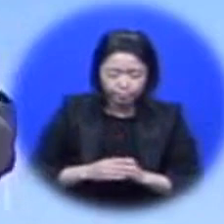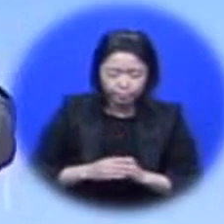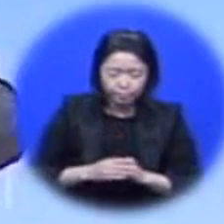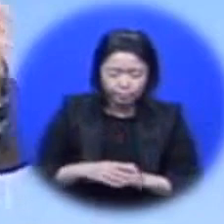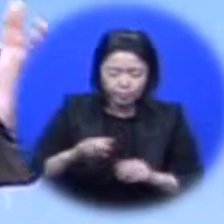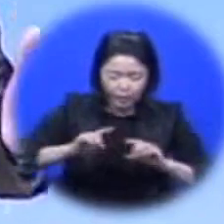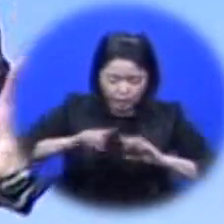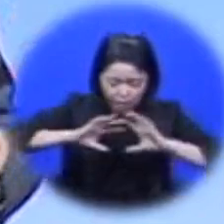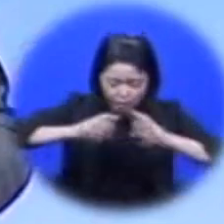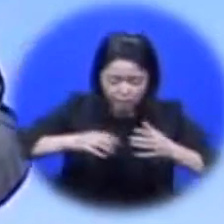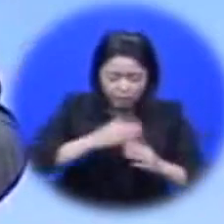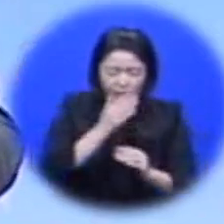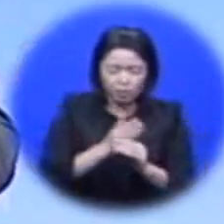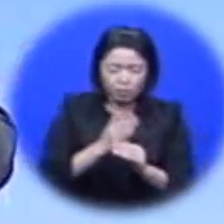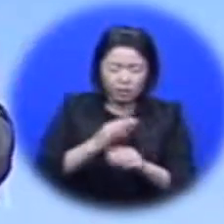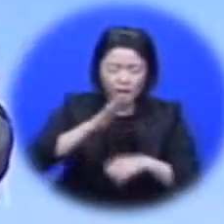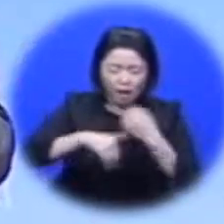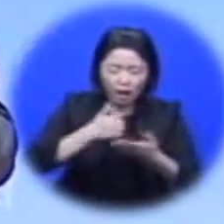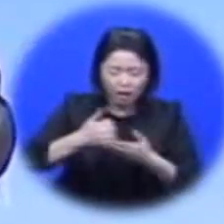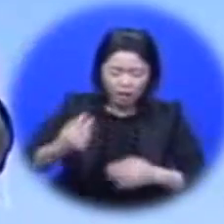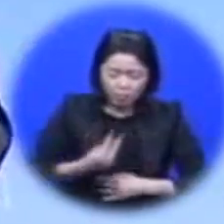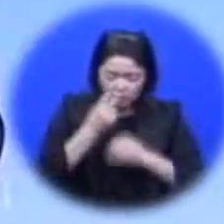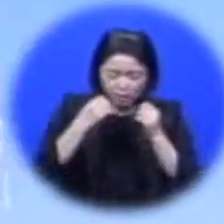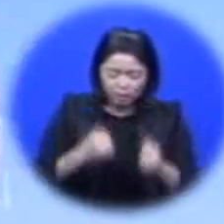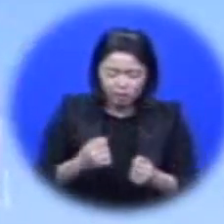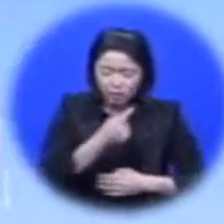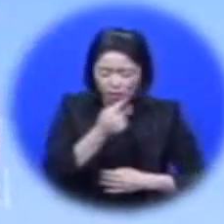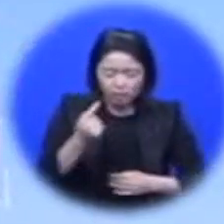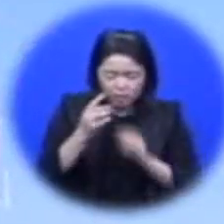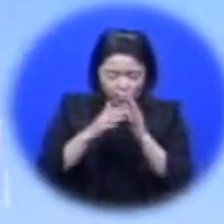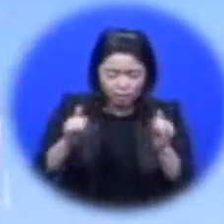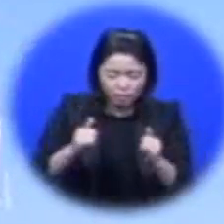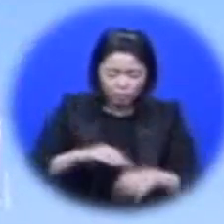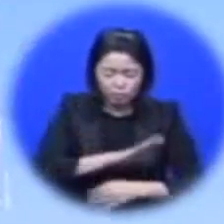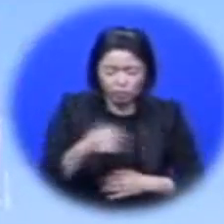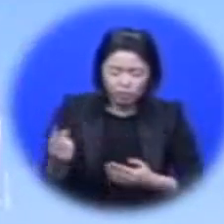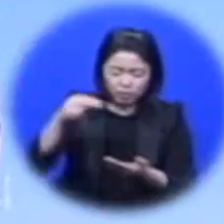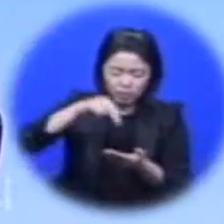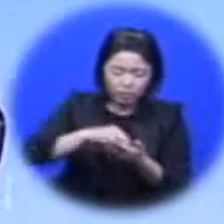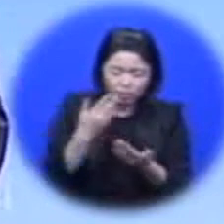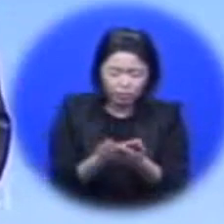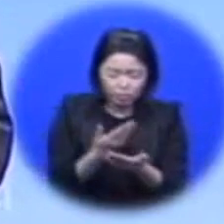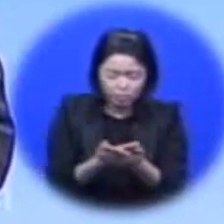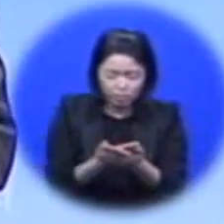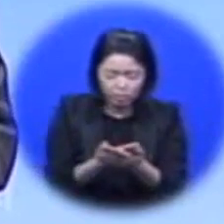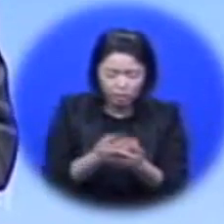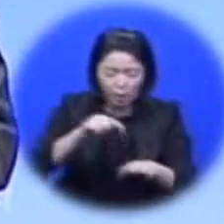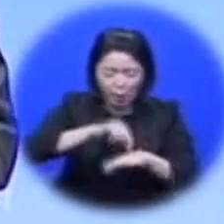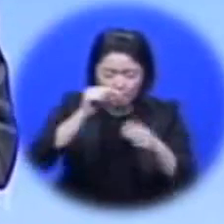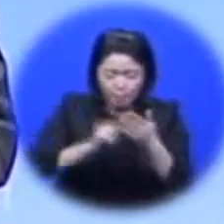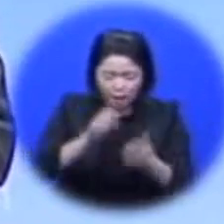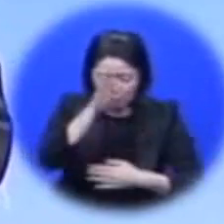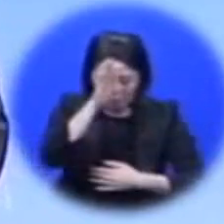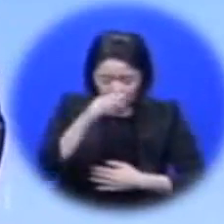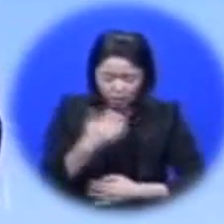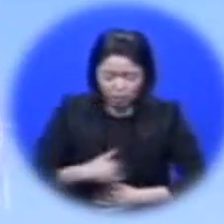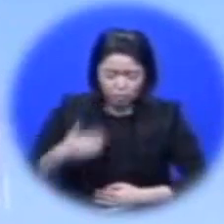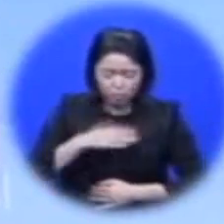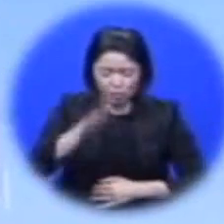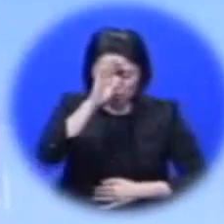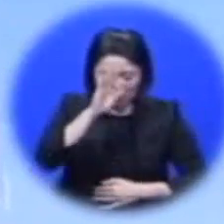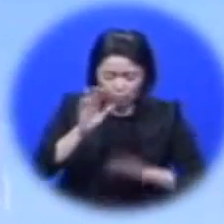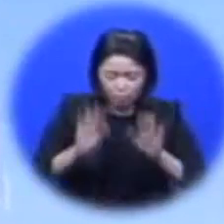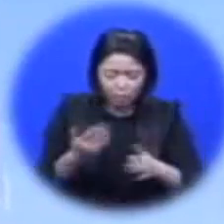이 세상 가운데서 하나님의 살아계심의 증인으로 우리를 세워주소서. 마음의 병과 육신의 병을